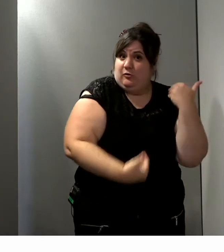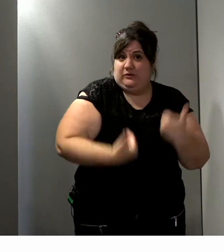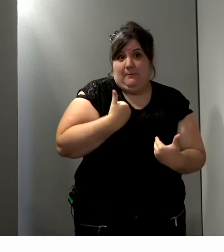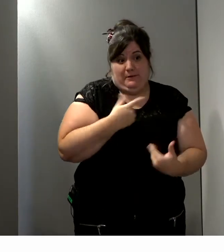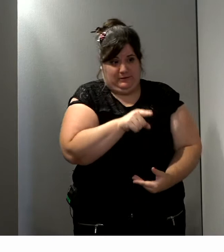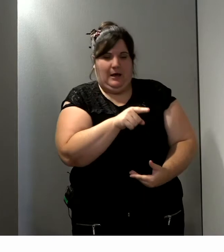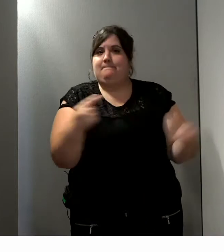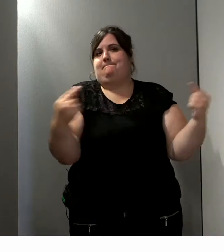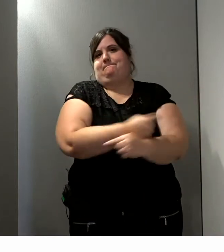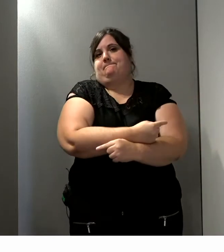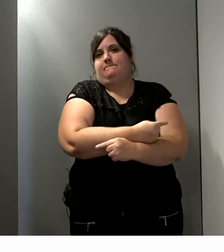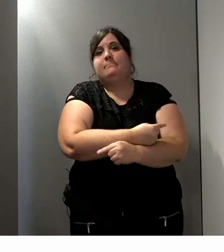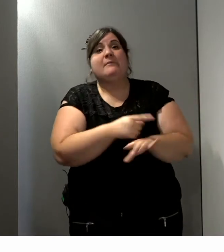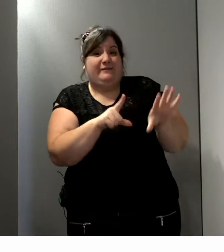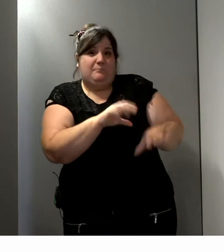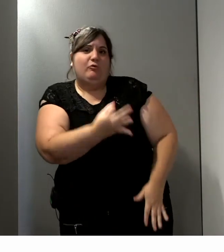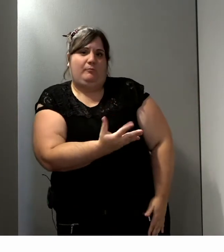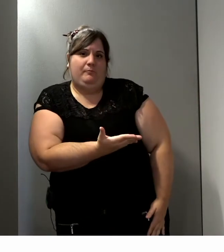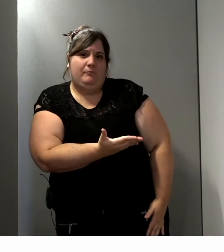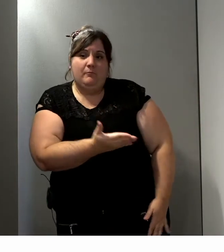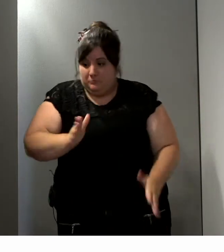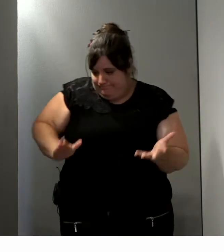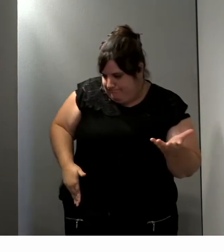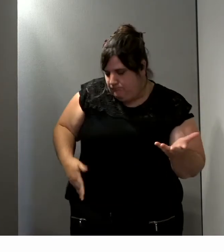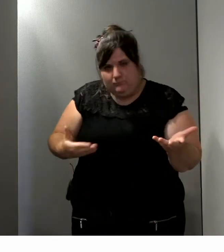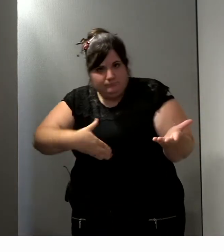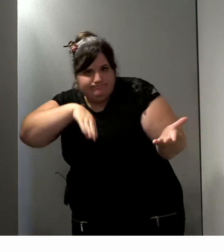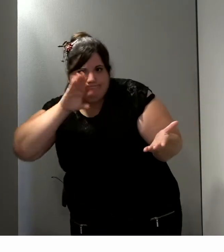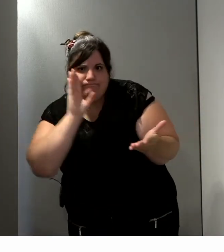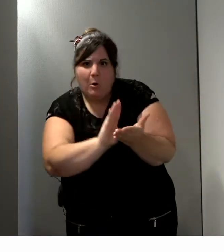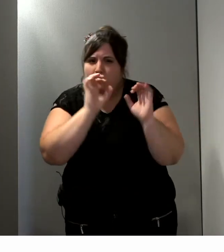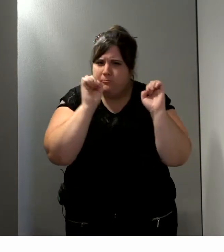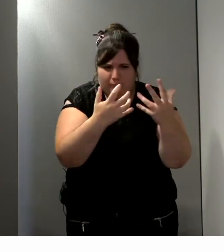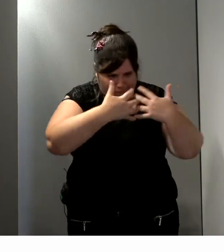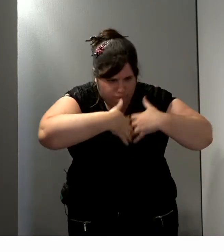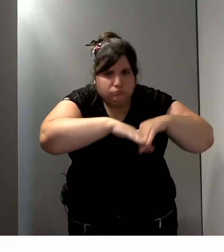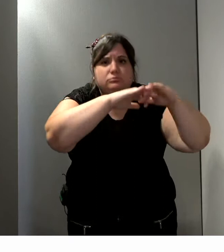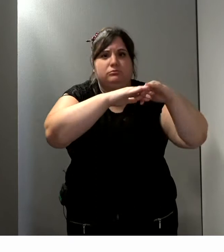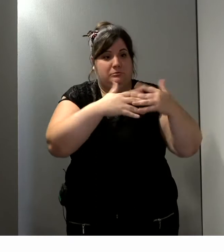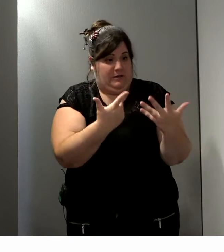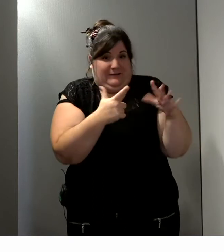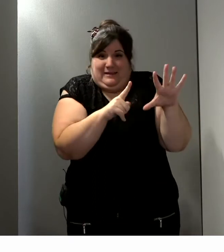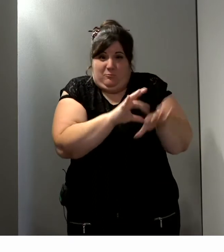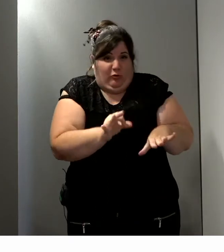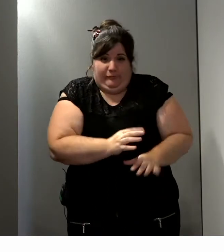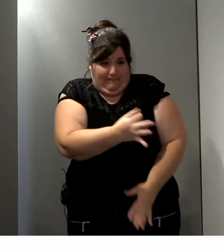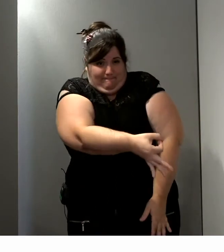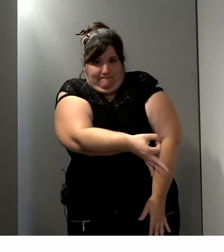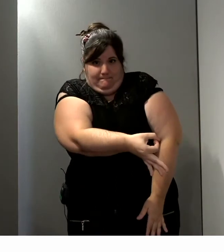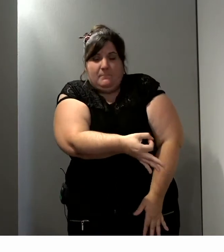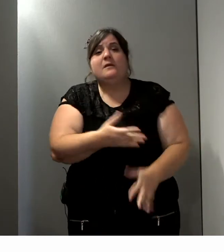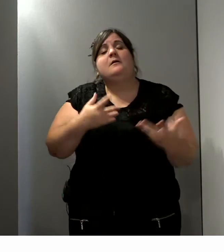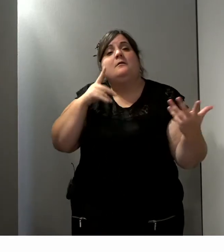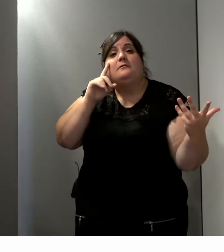exactement l'inverse. 7% d'entre eux seulement ont eu la capacité d'apporter en fonds propres pour démarrer leur projet. Et c'est normal